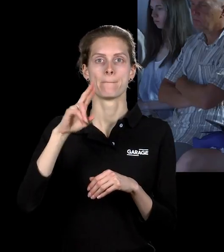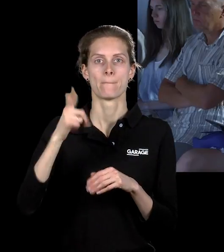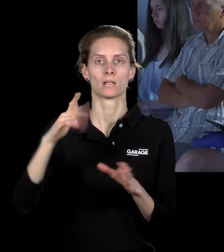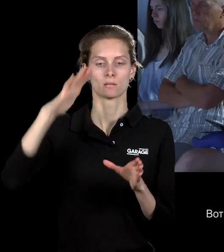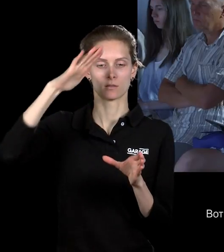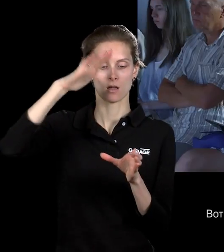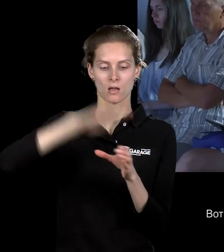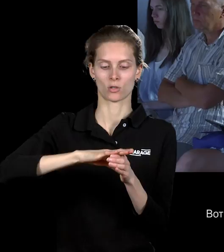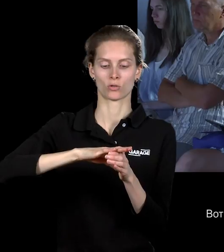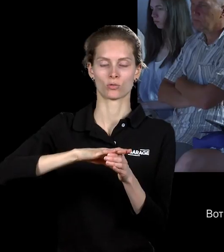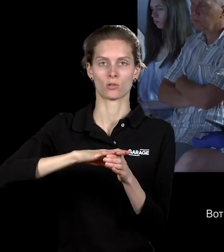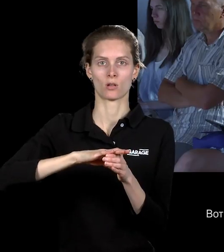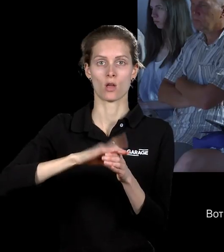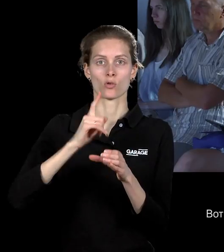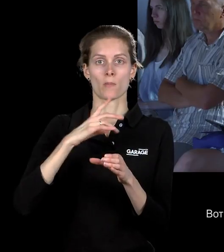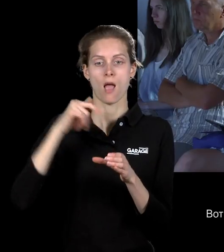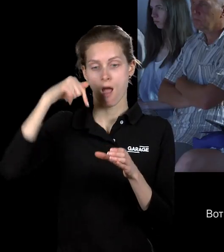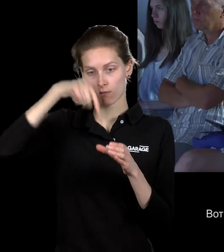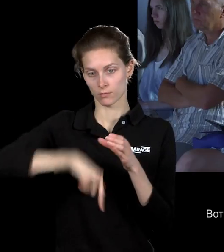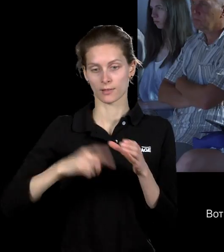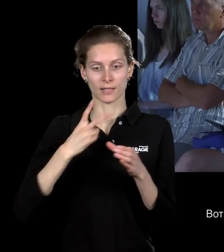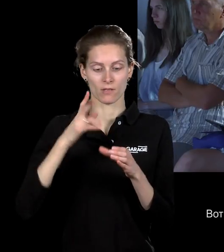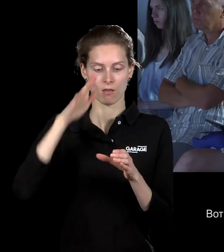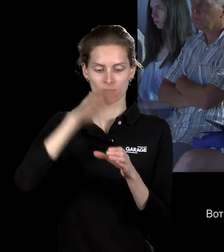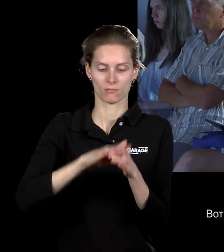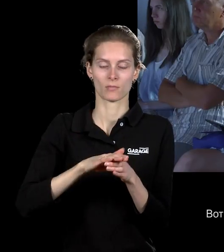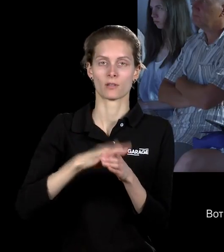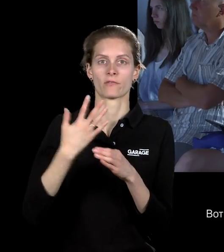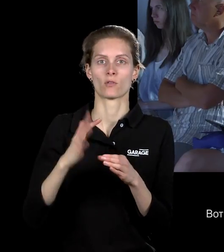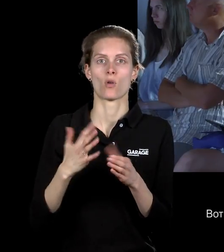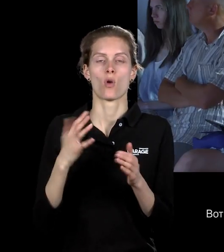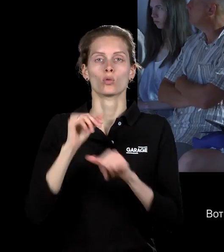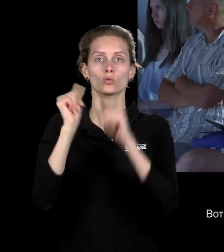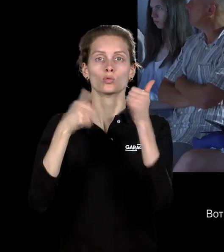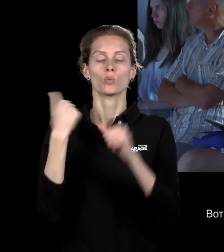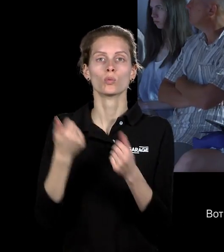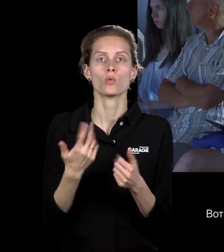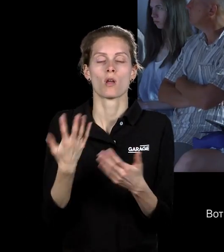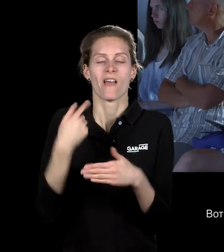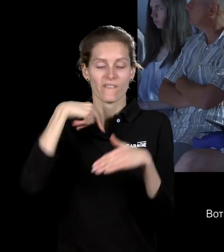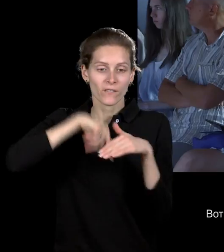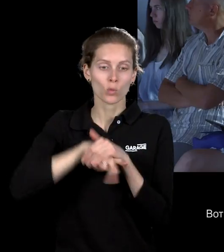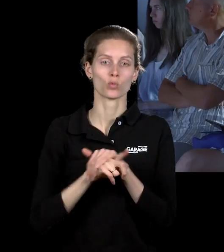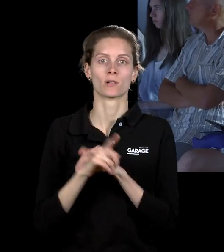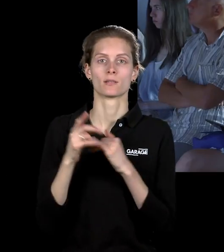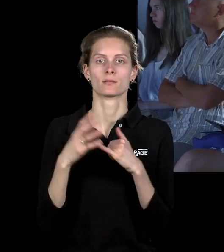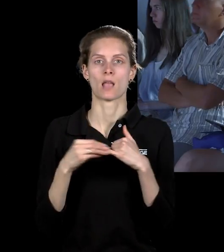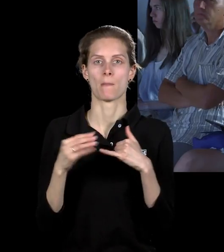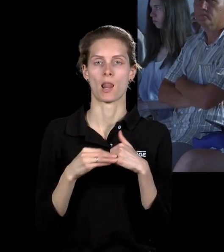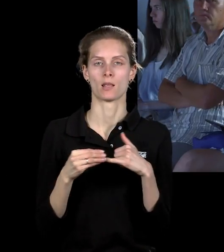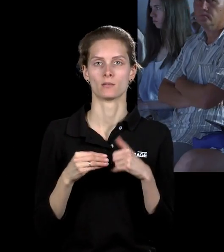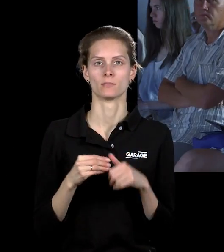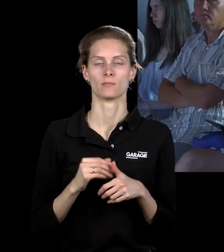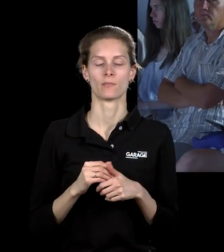только крышка. То есть вот такие вот скульптуры, которые существуют внутри земли, которые остаются абсолютно незримыми, которые при